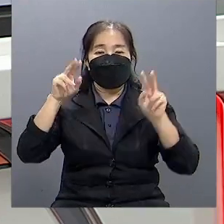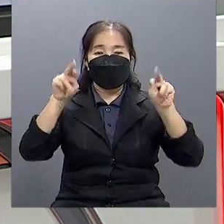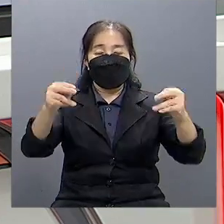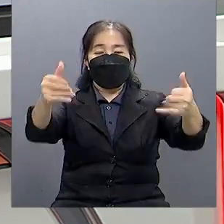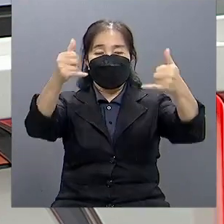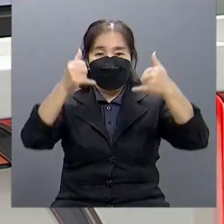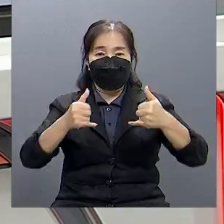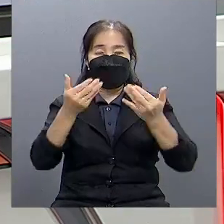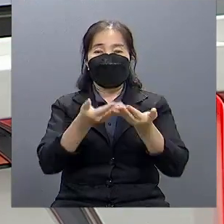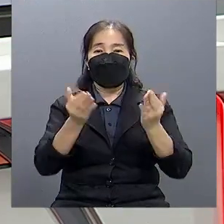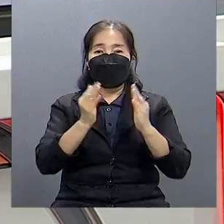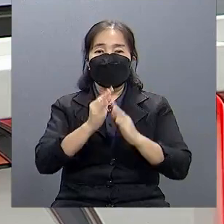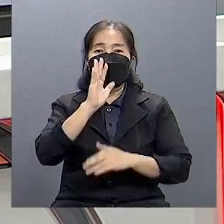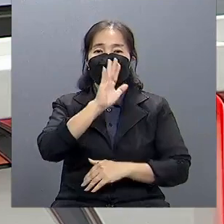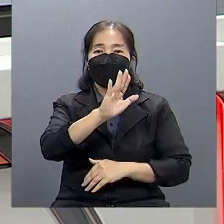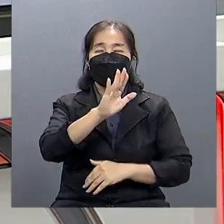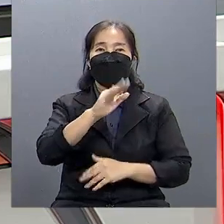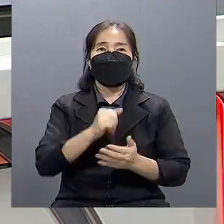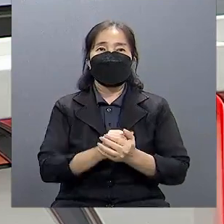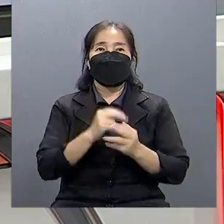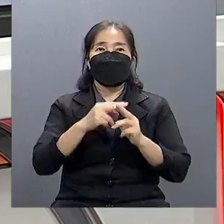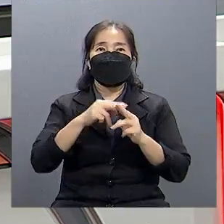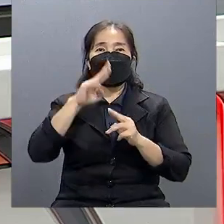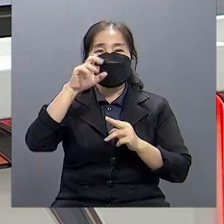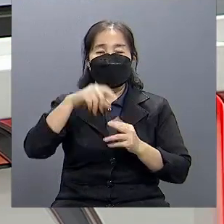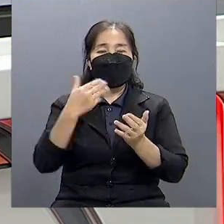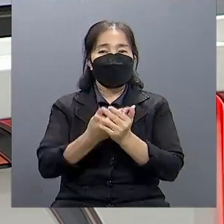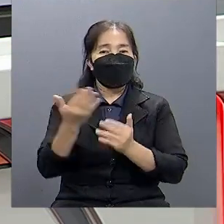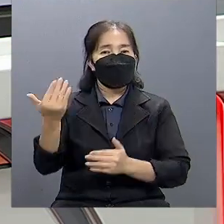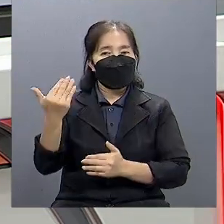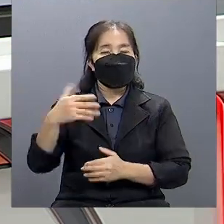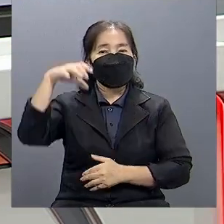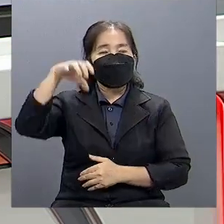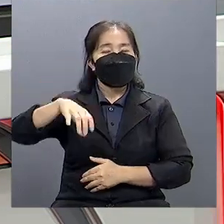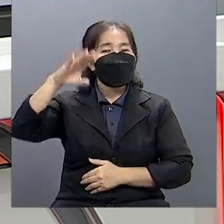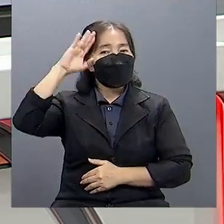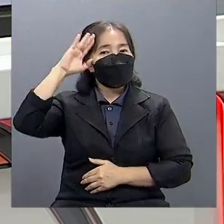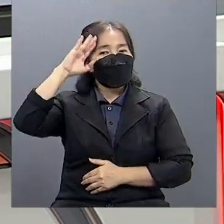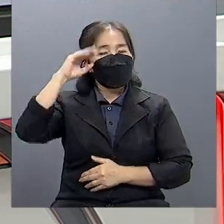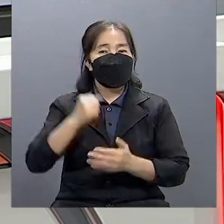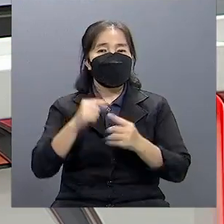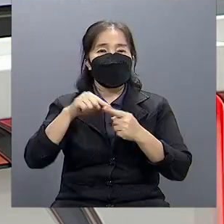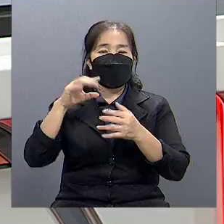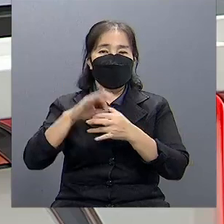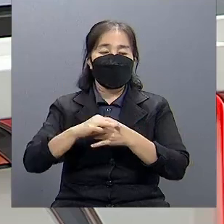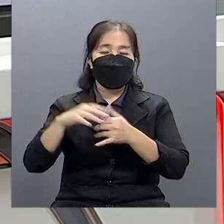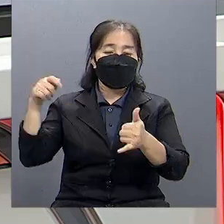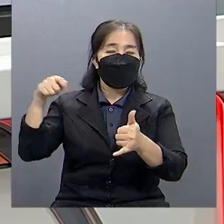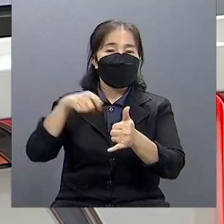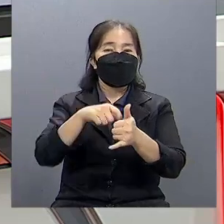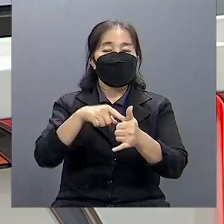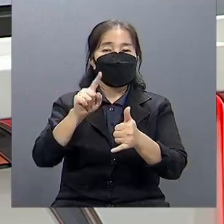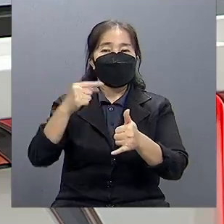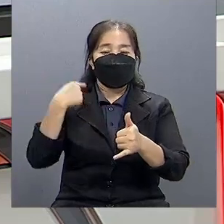ายชัยภูมิป่าแสฟ้องเรียกค่าเสียหายจากกองทัพบกเหตุถูกวิสามันฆาตกรรมที่ด่านตรวจบ้านรินหลวง